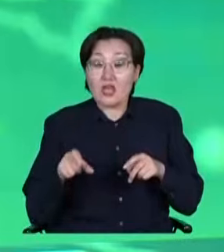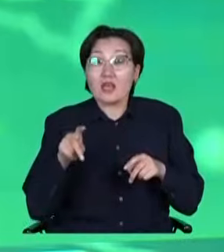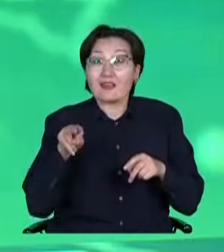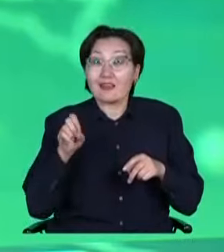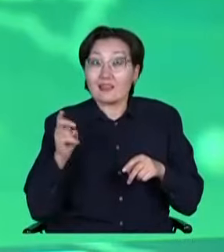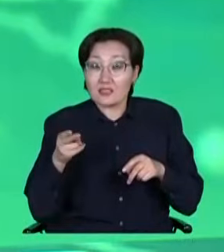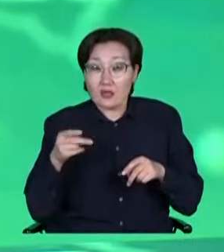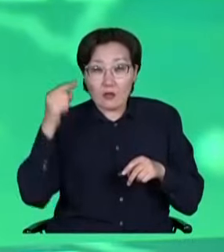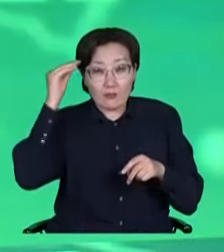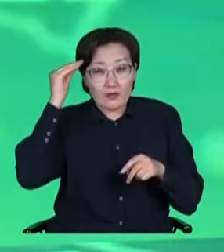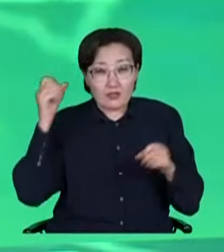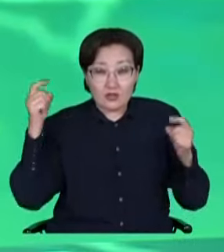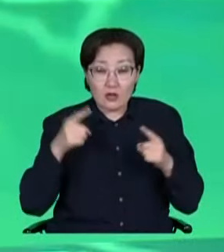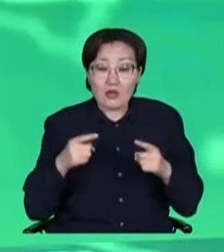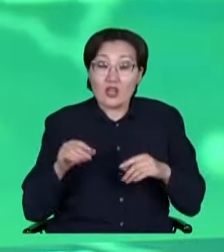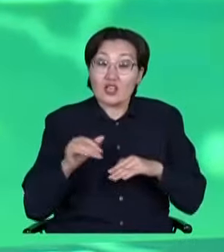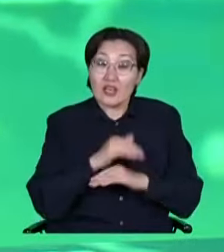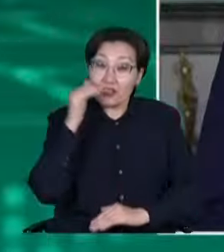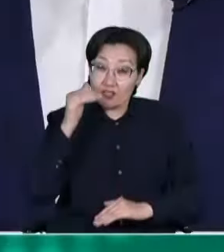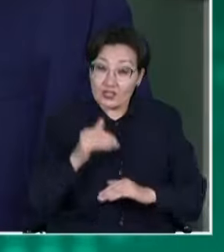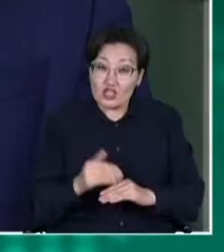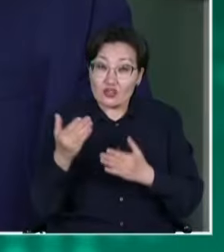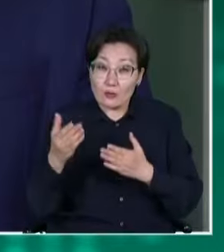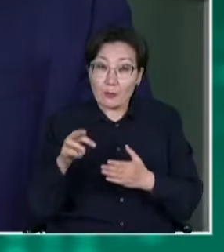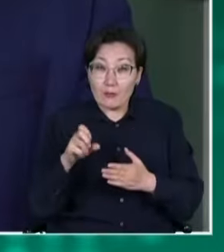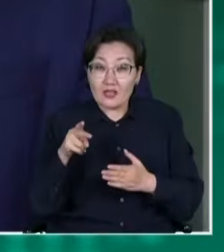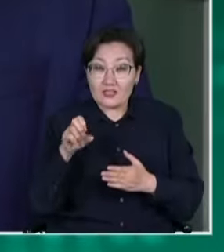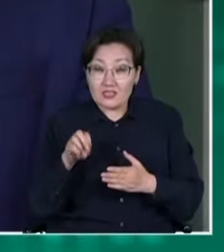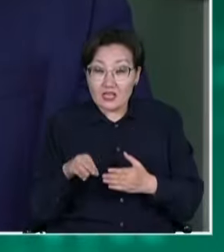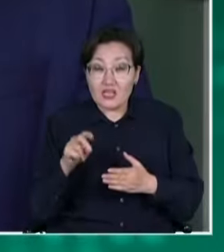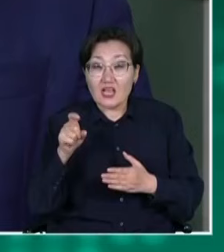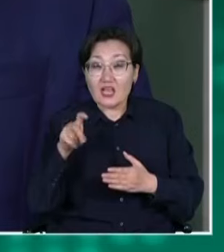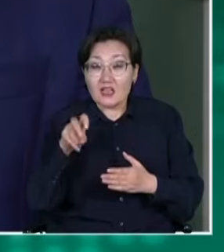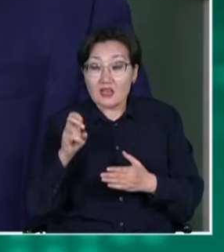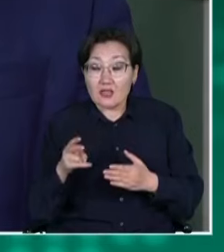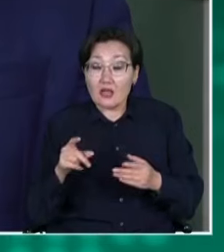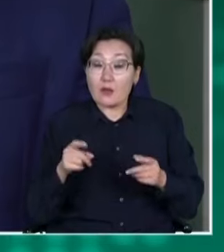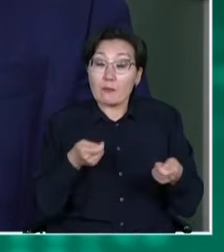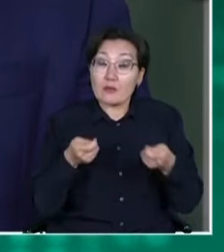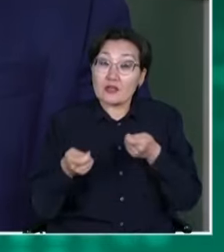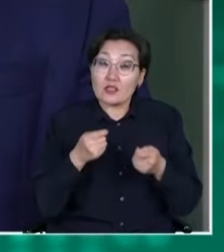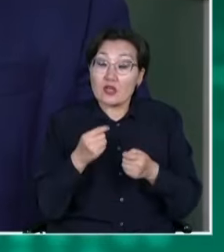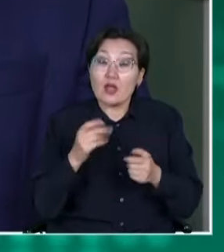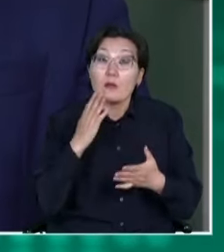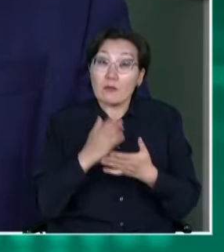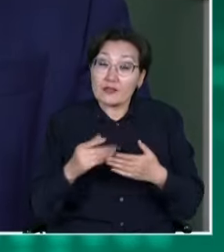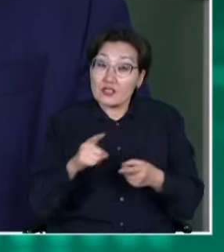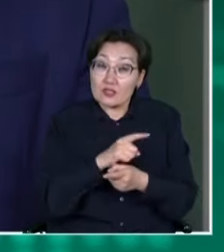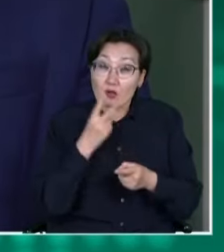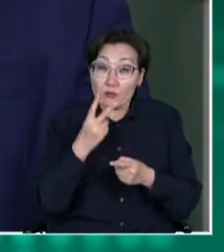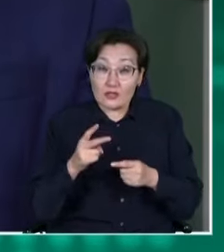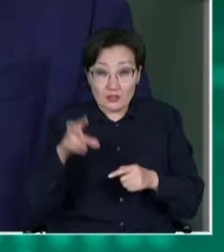пікірін білсек. Мақсат мырза, қайырлы кеш. Билікте болып жатқан өзгерістерді көрдіңіз, мемлекет басшысы